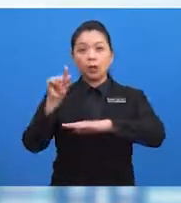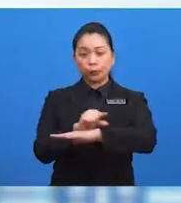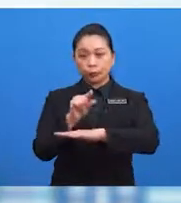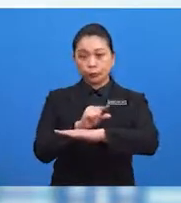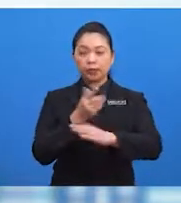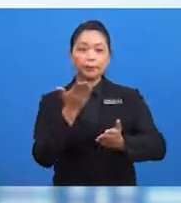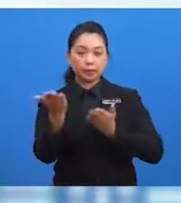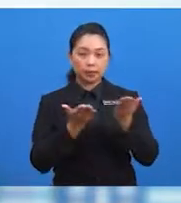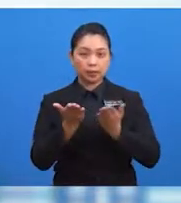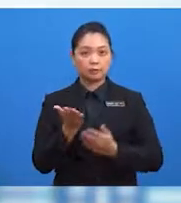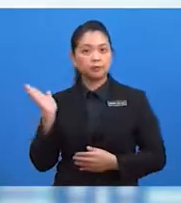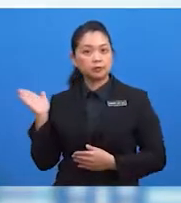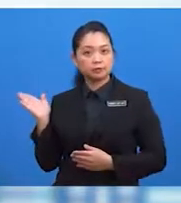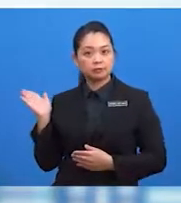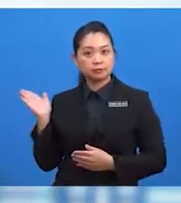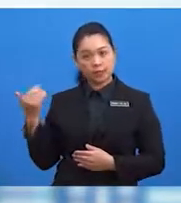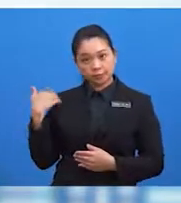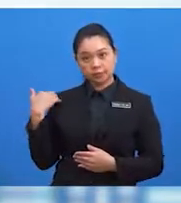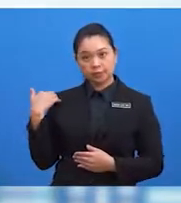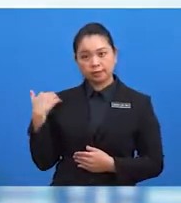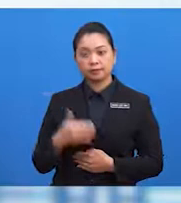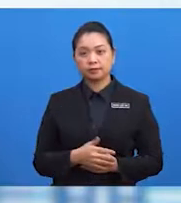perkhidmatan klinik Satu Malaysia?